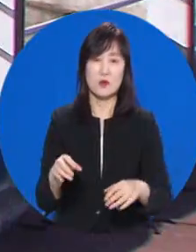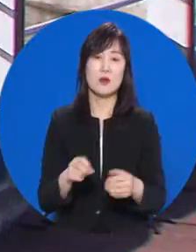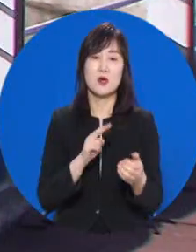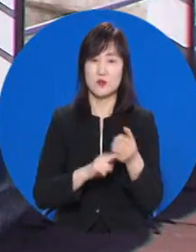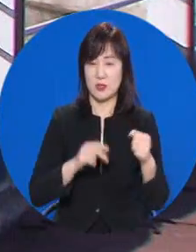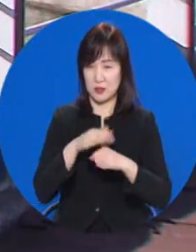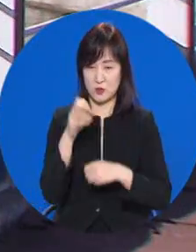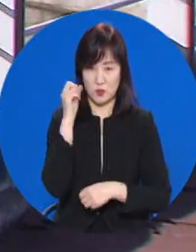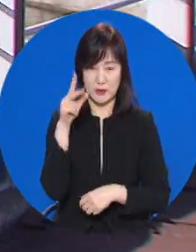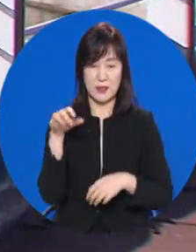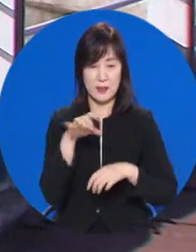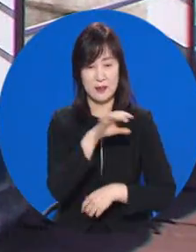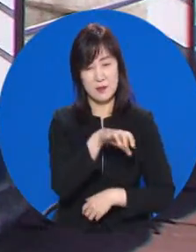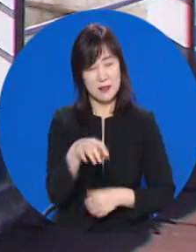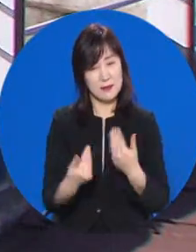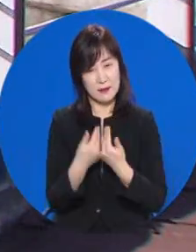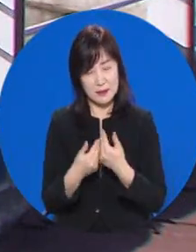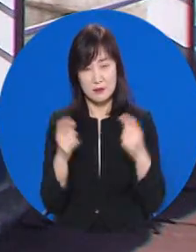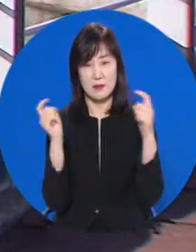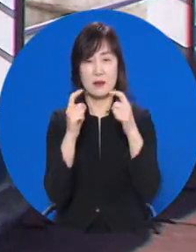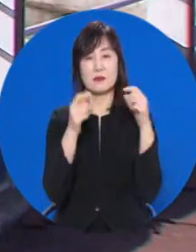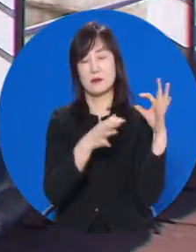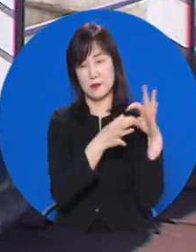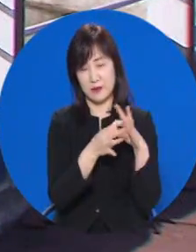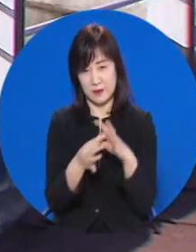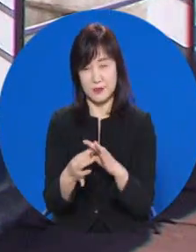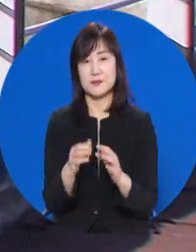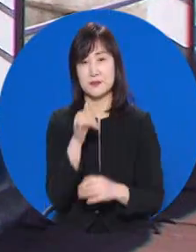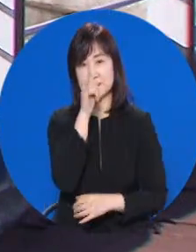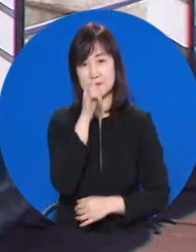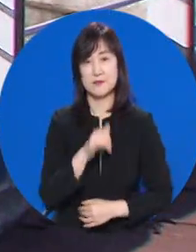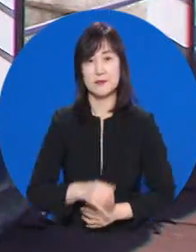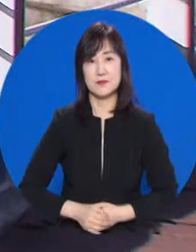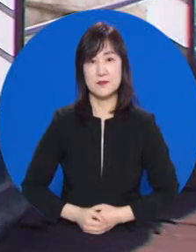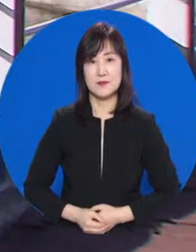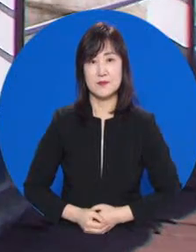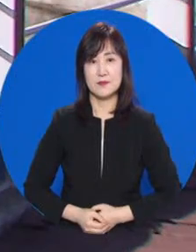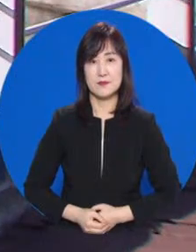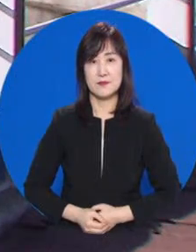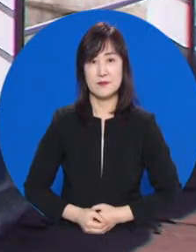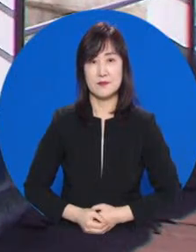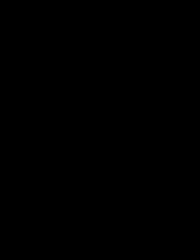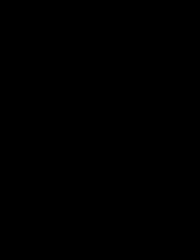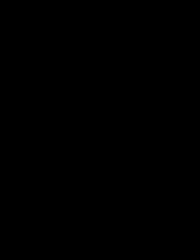호텔마다 갈등과 분쟁이 끊이질 않고 있습니다. MBC 뉴스 강서영입니다.